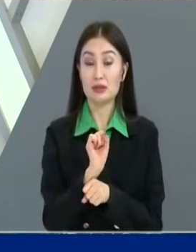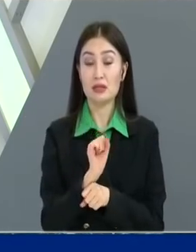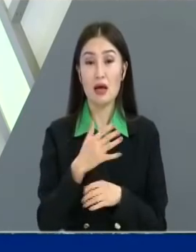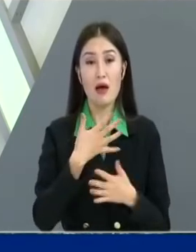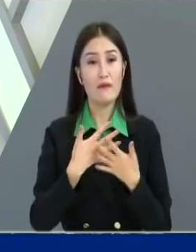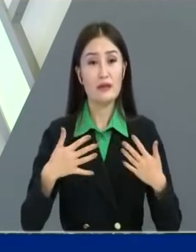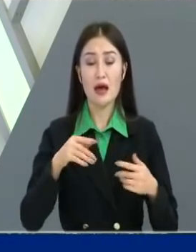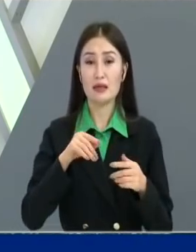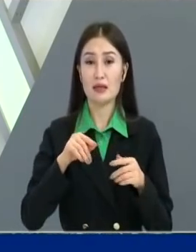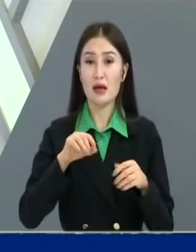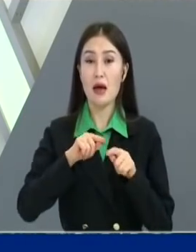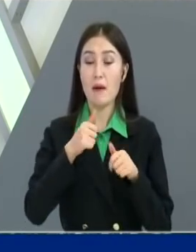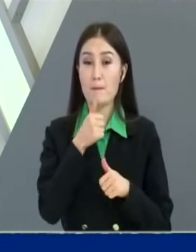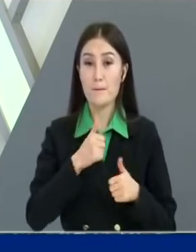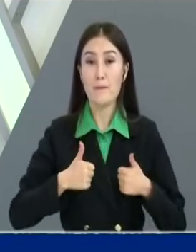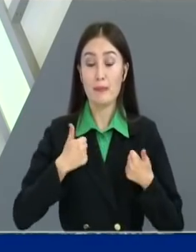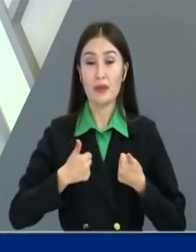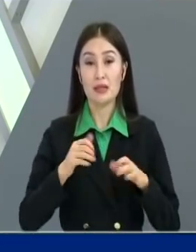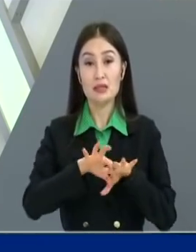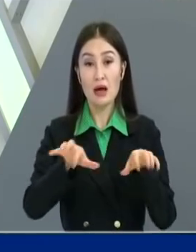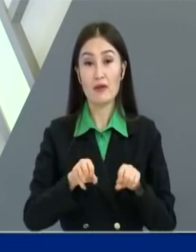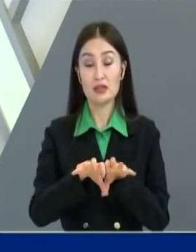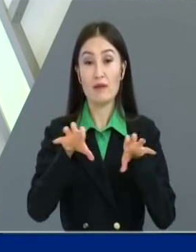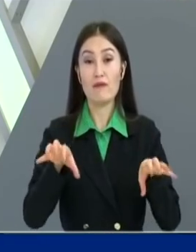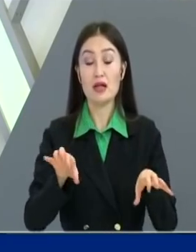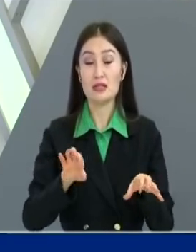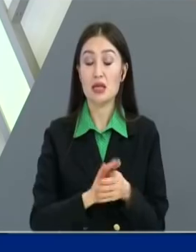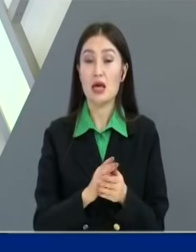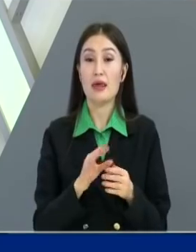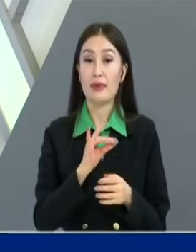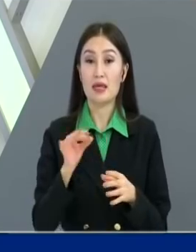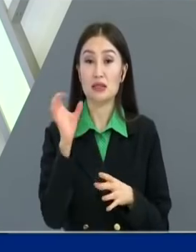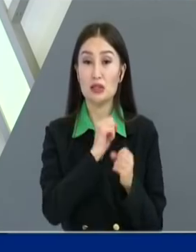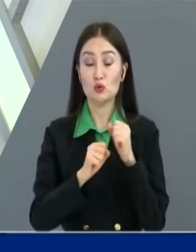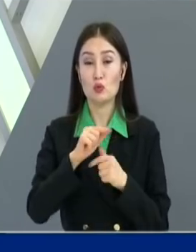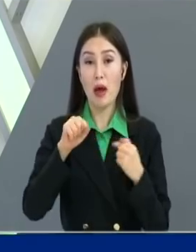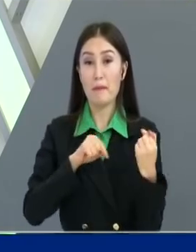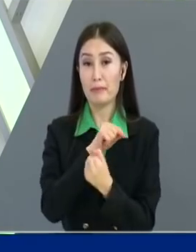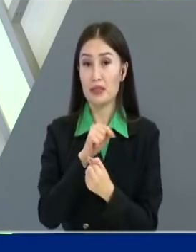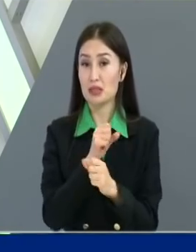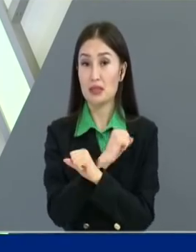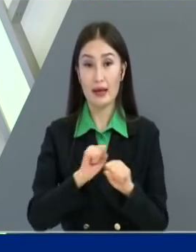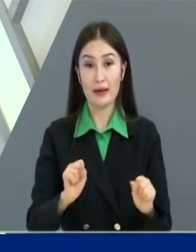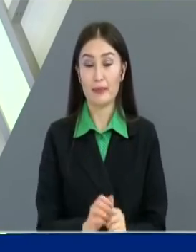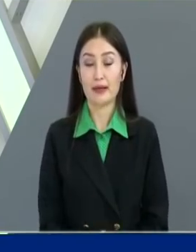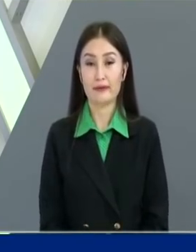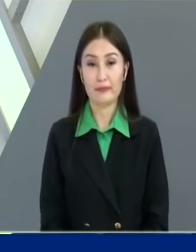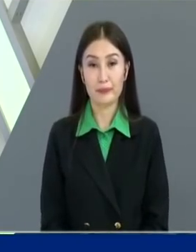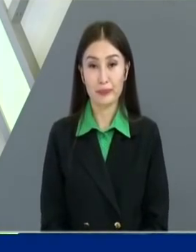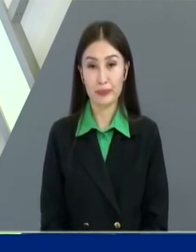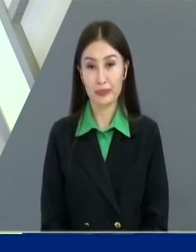попытки захватить власть и призвали народ не допускать беспорядков и разгрома бизнес-объектов.